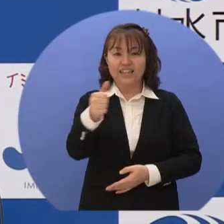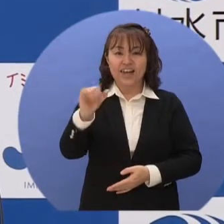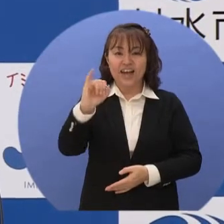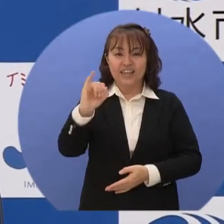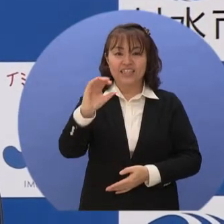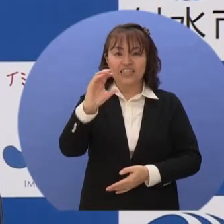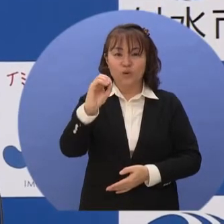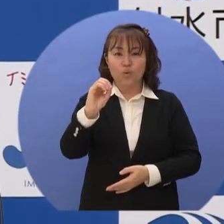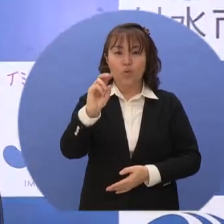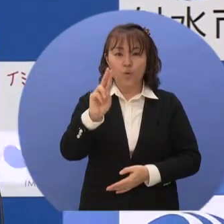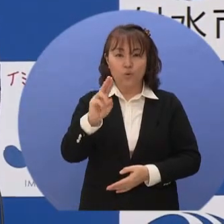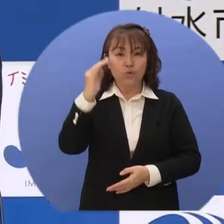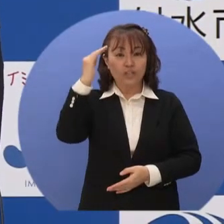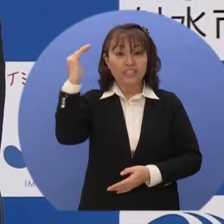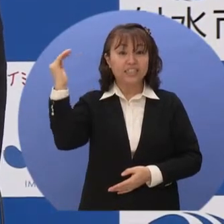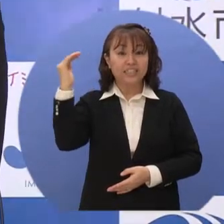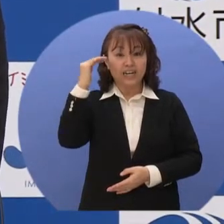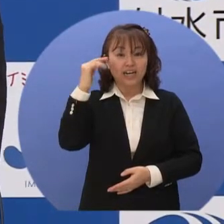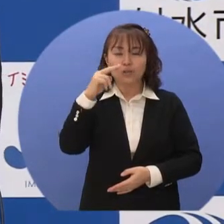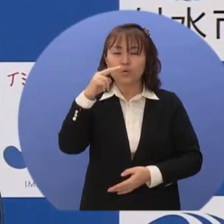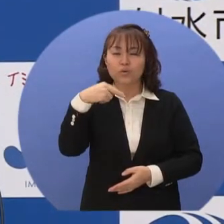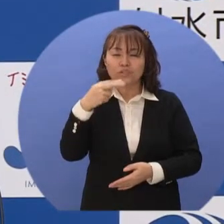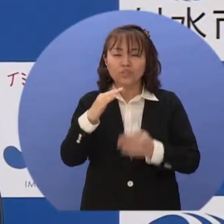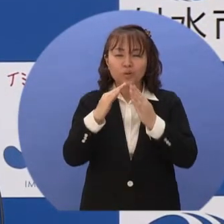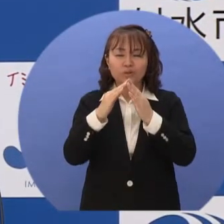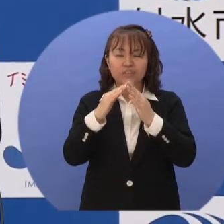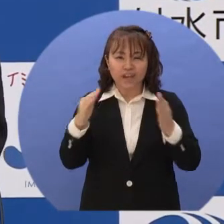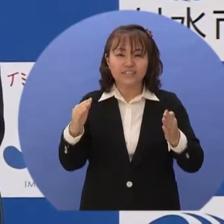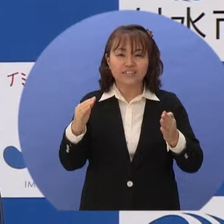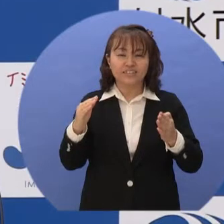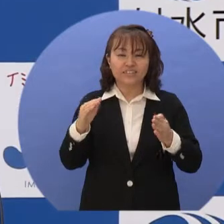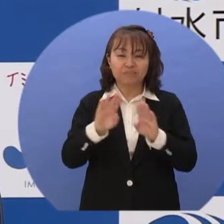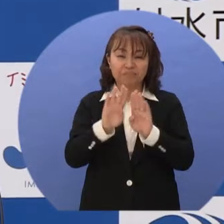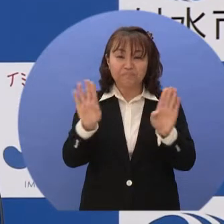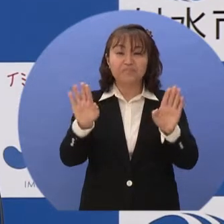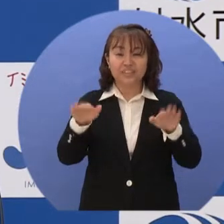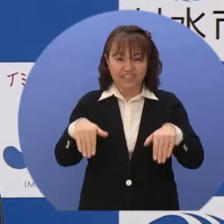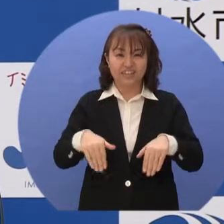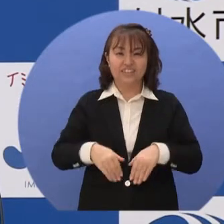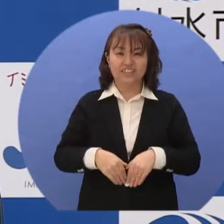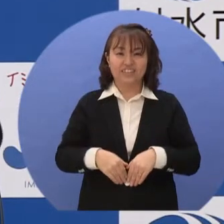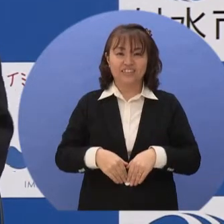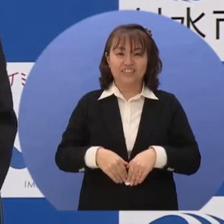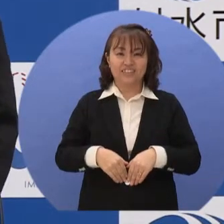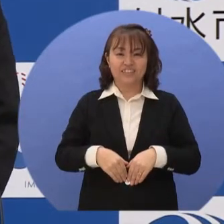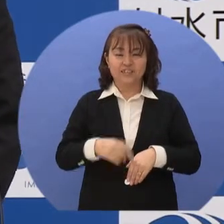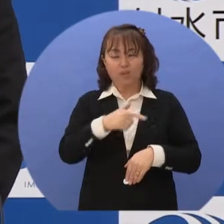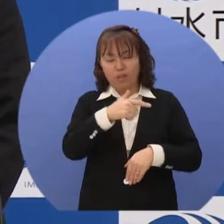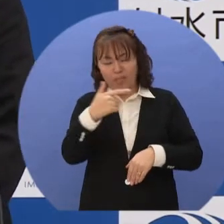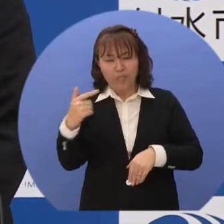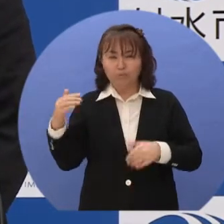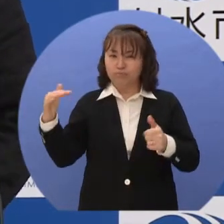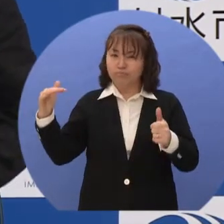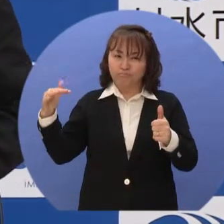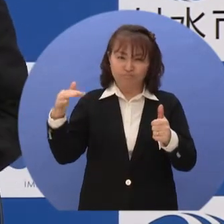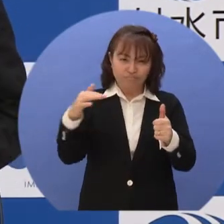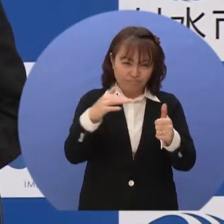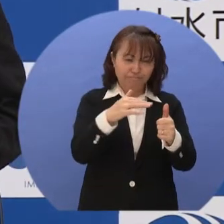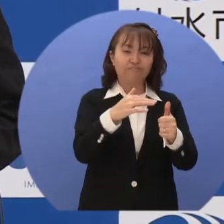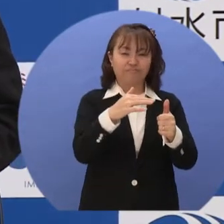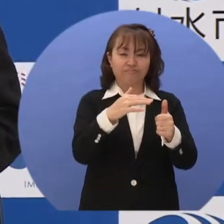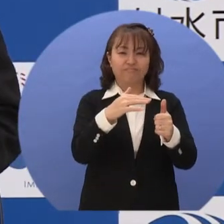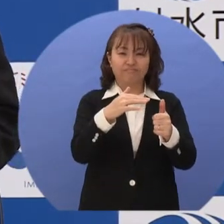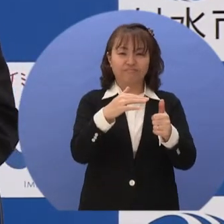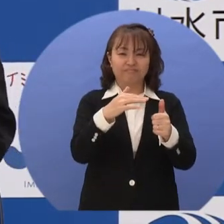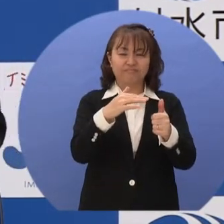えの市会が開かれましたあの非常に話題性が大きと